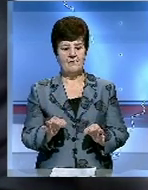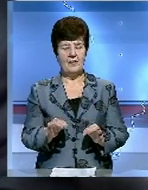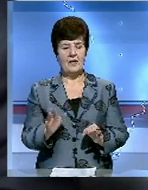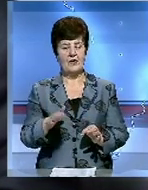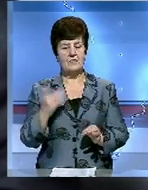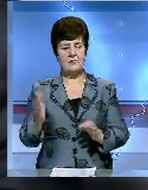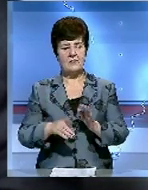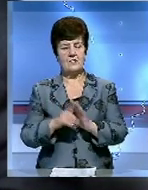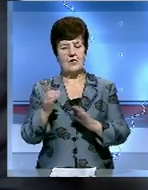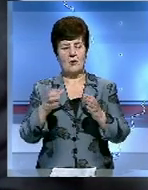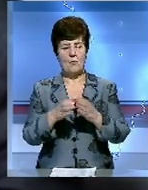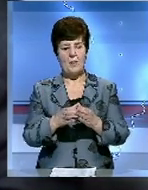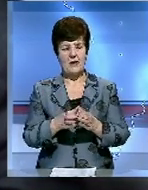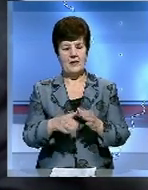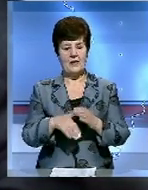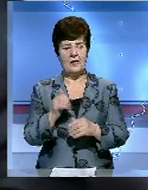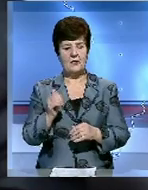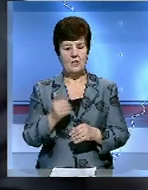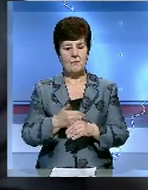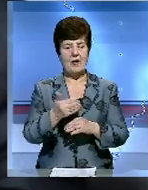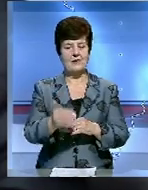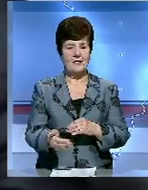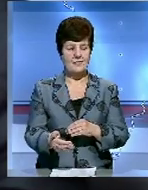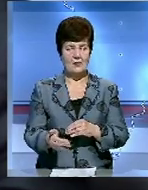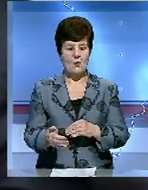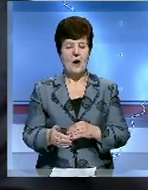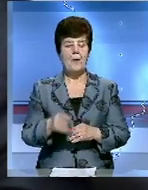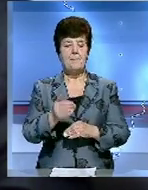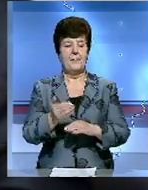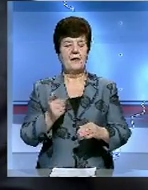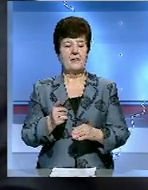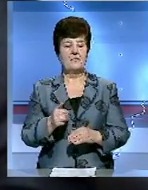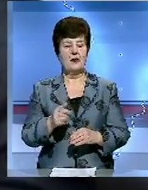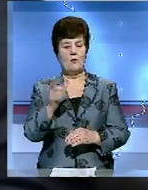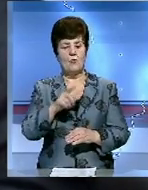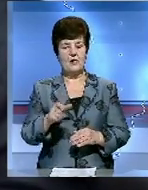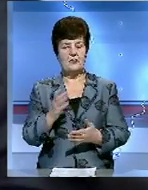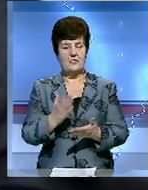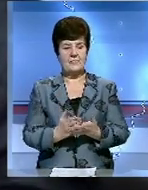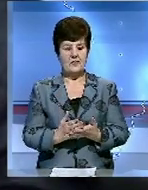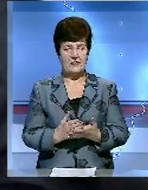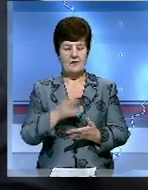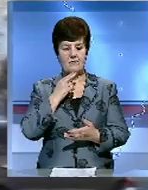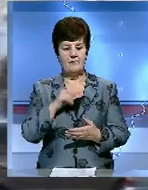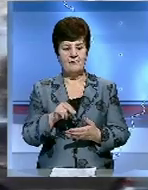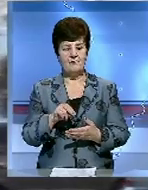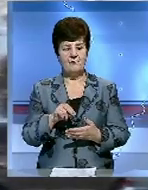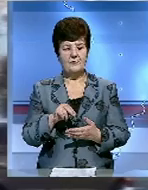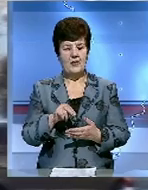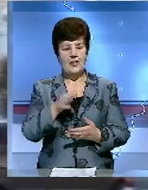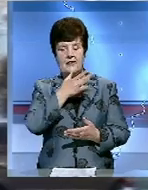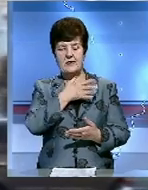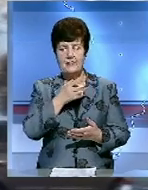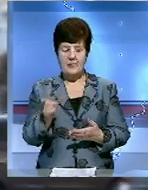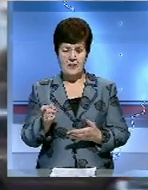campania electorală mai târziu decât candidații din partea partidelor politice, pentru că sunt nevoiți o perioadă de timp să piardă